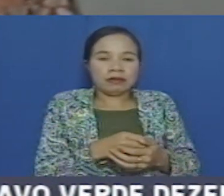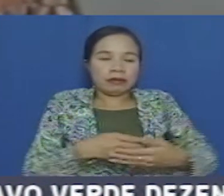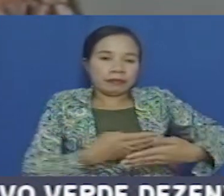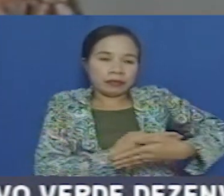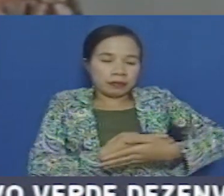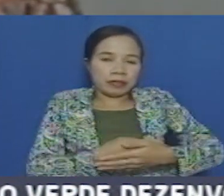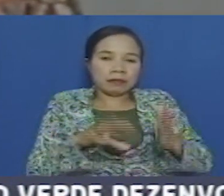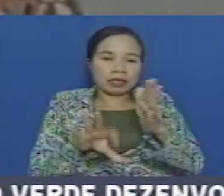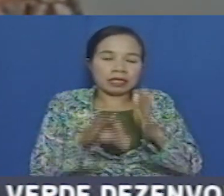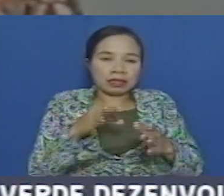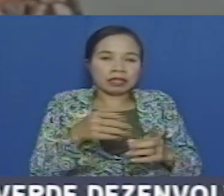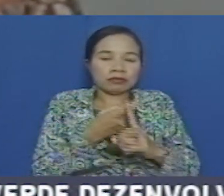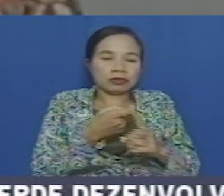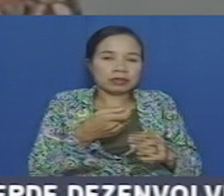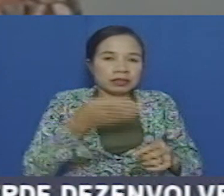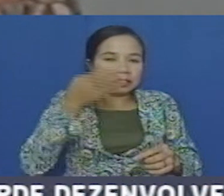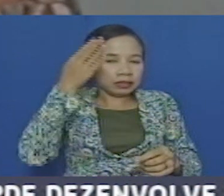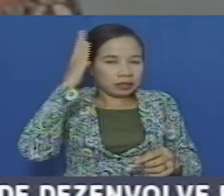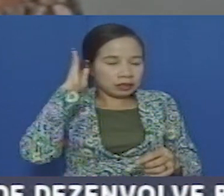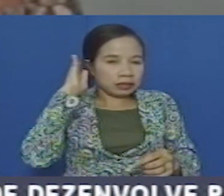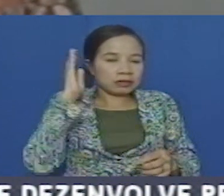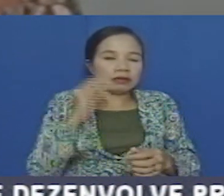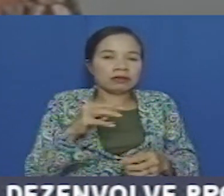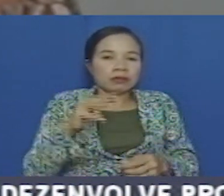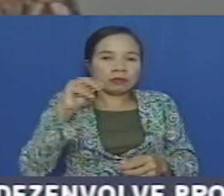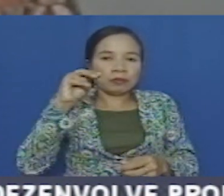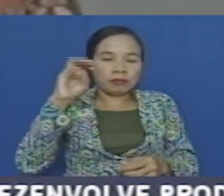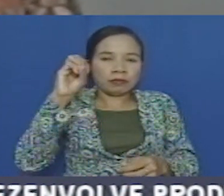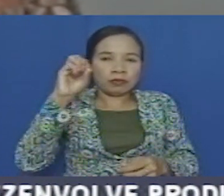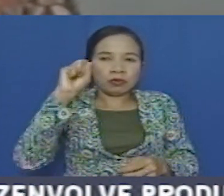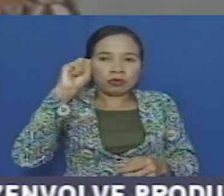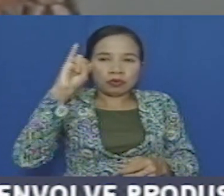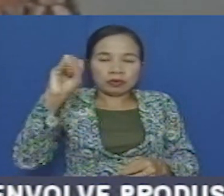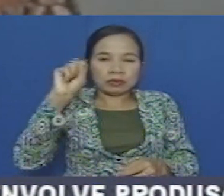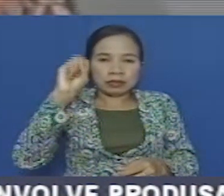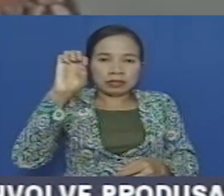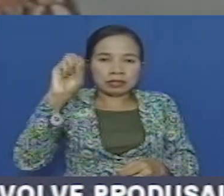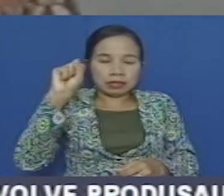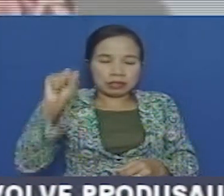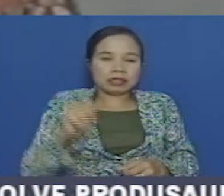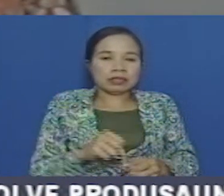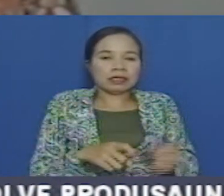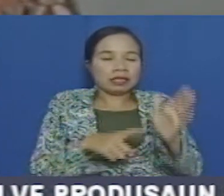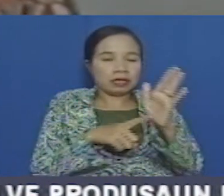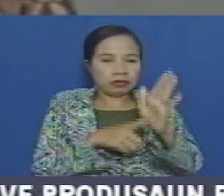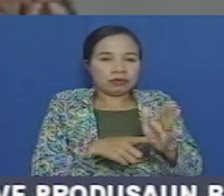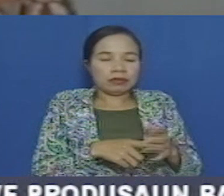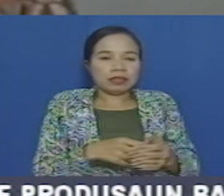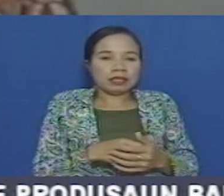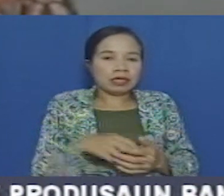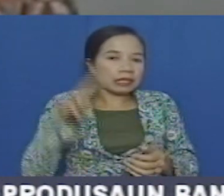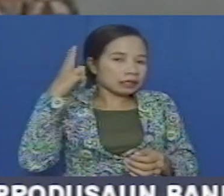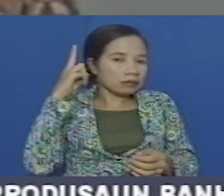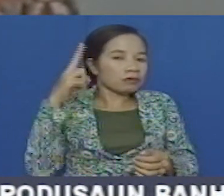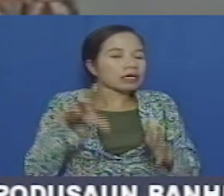Moisés. Atau teteng kata kami akompanya dulu notisi adalah uluk ne be mak hatudu kata senior Moisés Hetang bebe